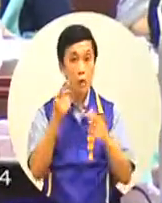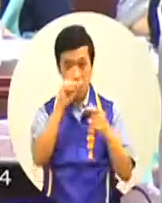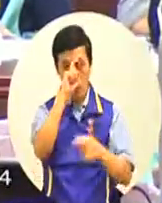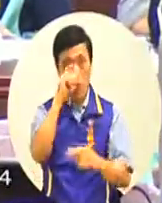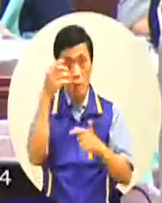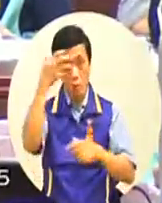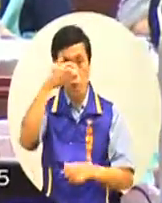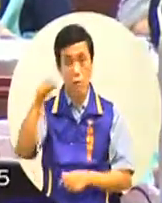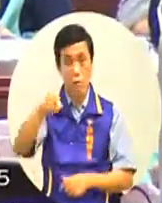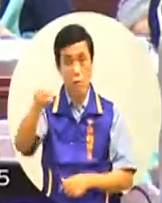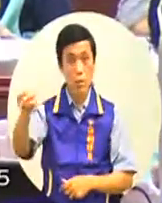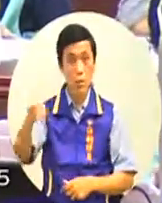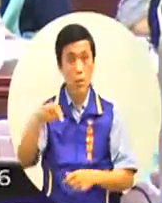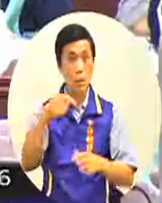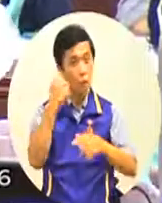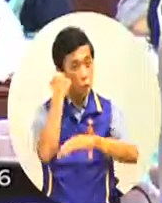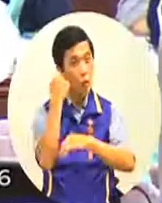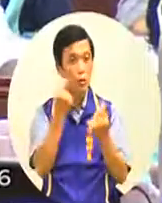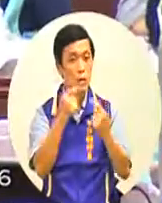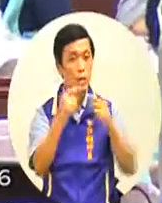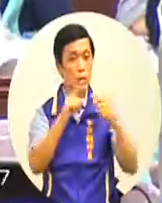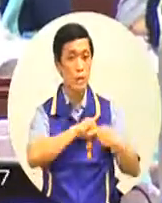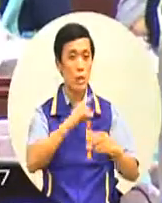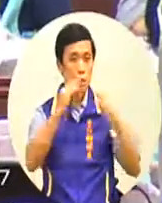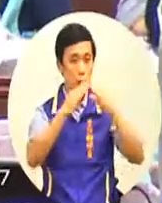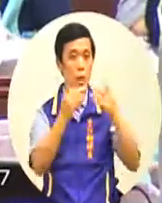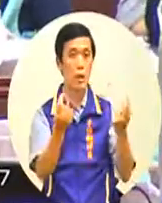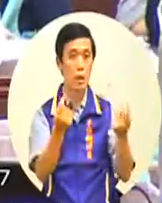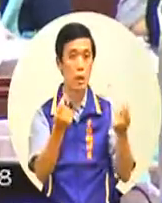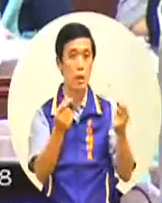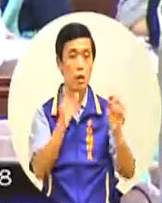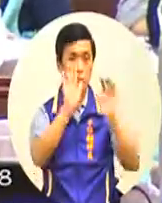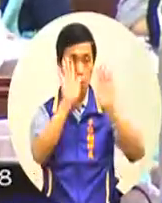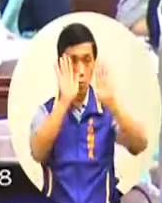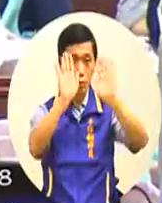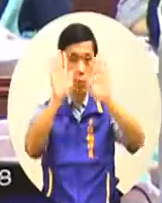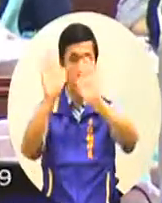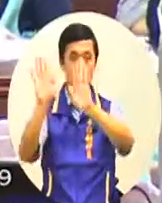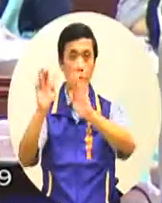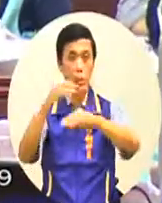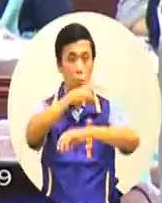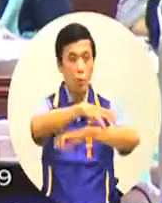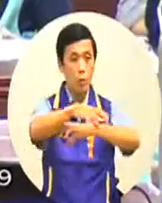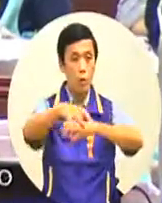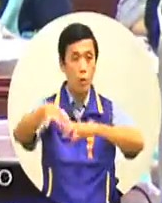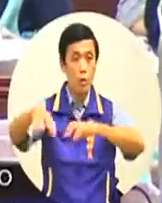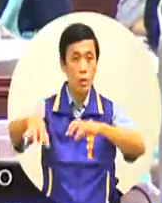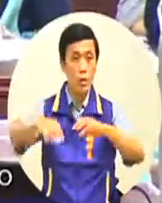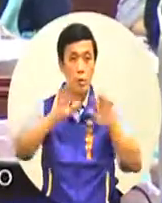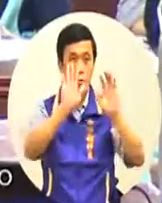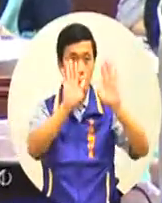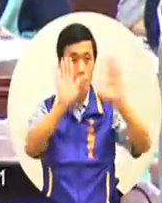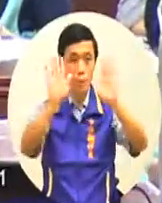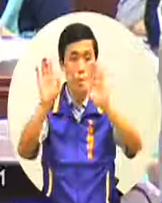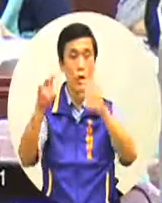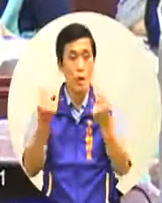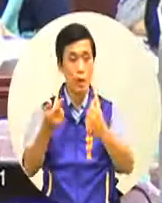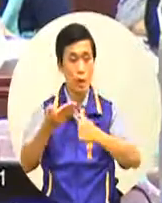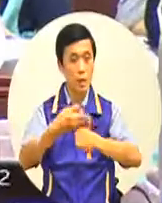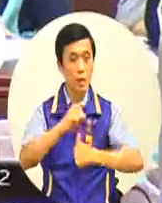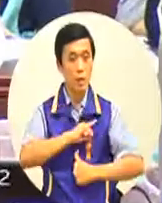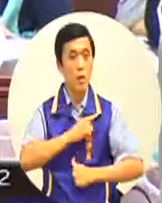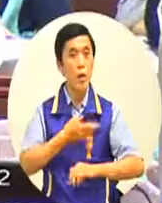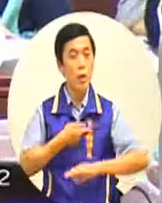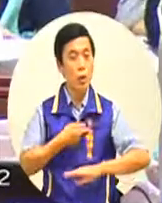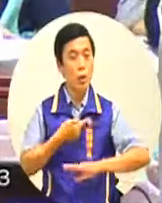环境里面有家的感觉，甚至他的布置的这个环境可以让他觉得很放松。有时候我们就